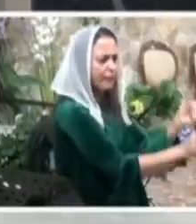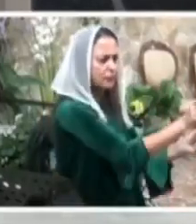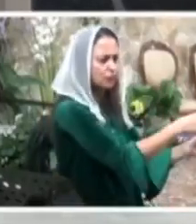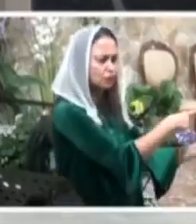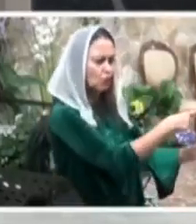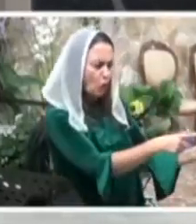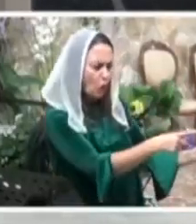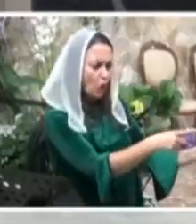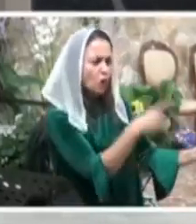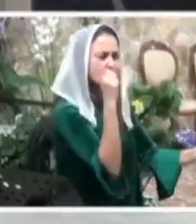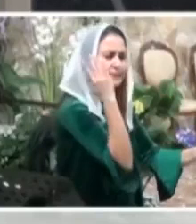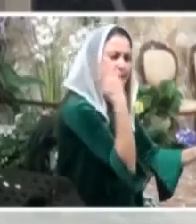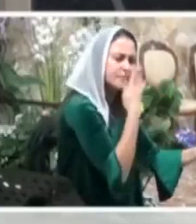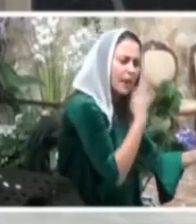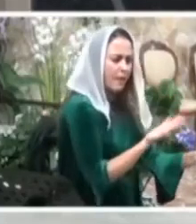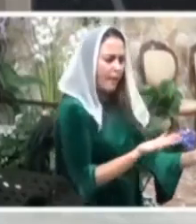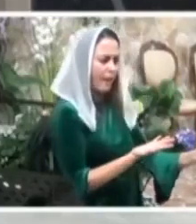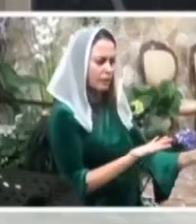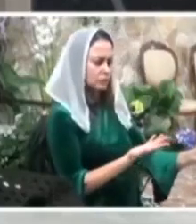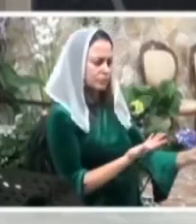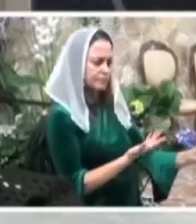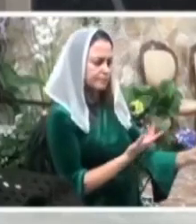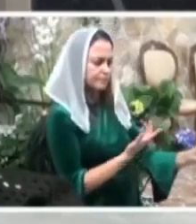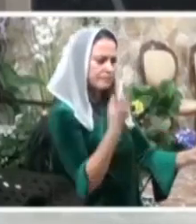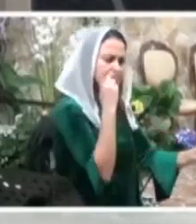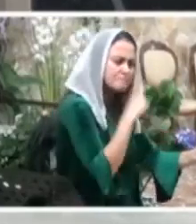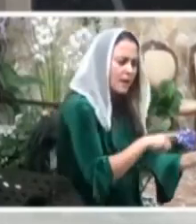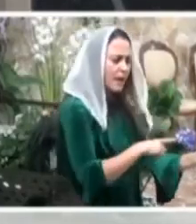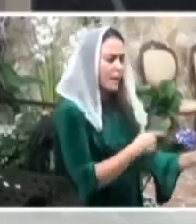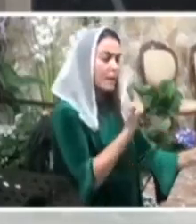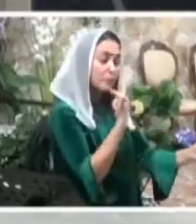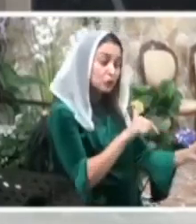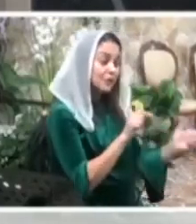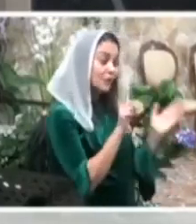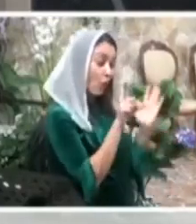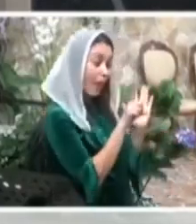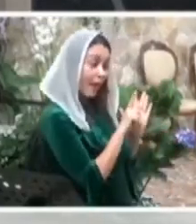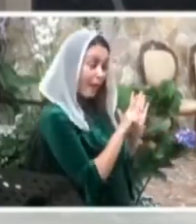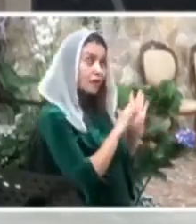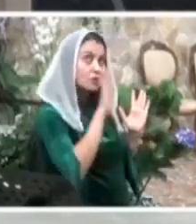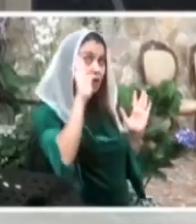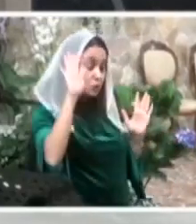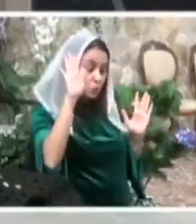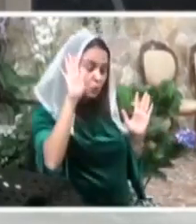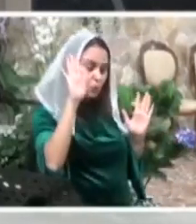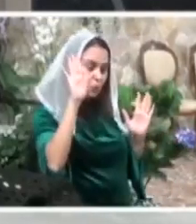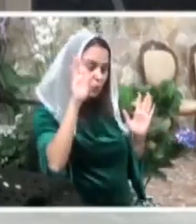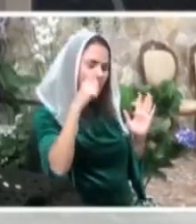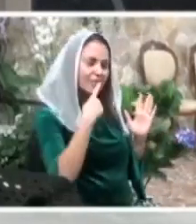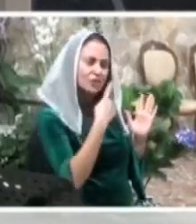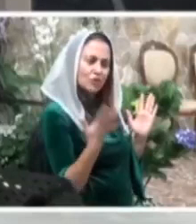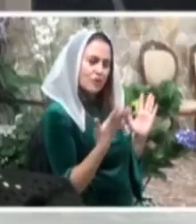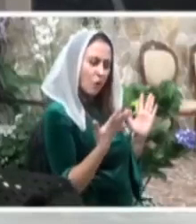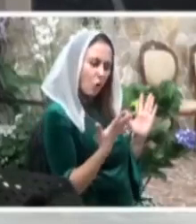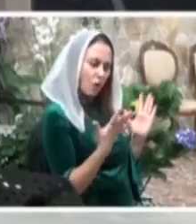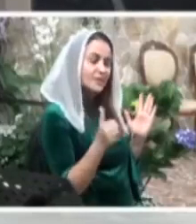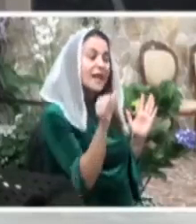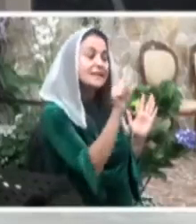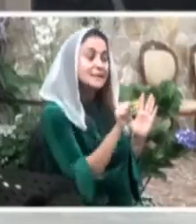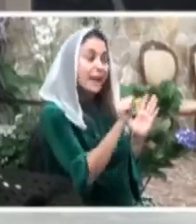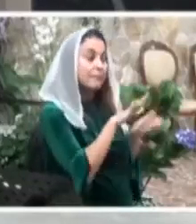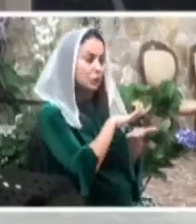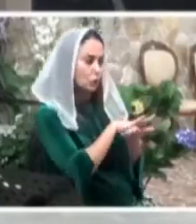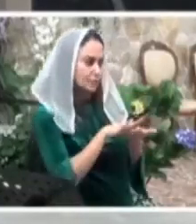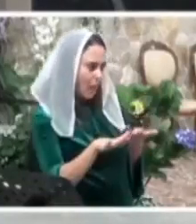un comportamento non consone alla legge divina. Ha visto come alcuni